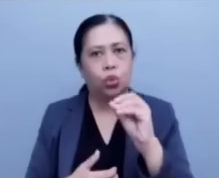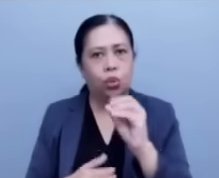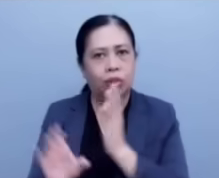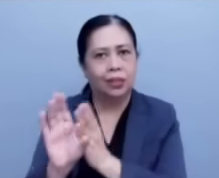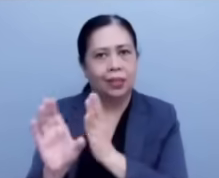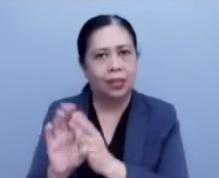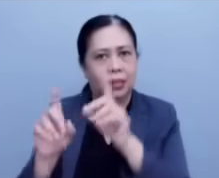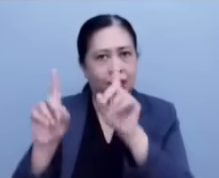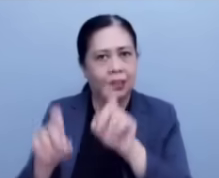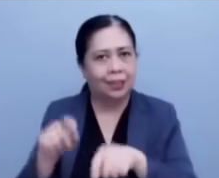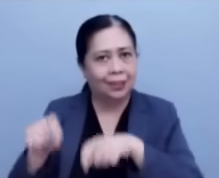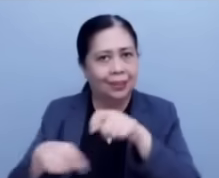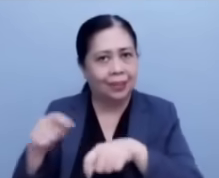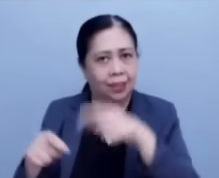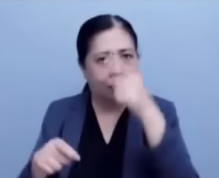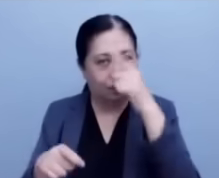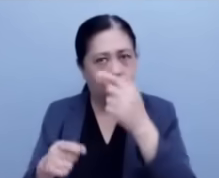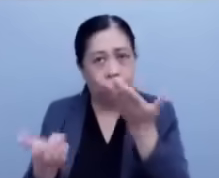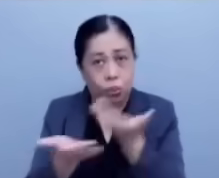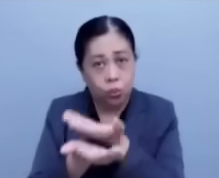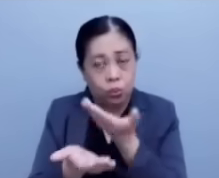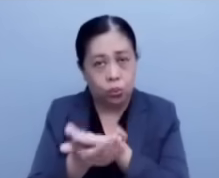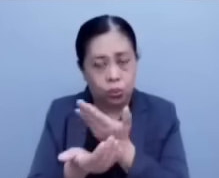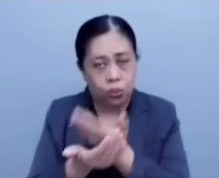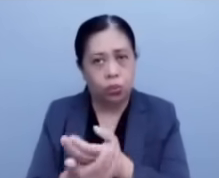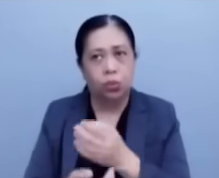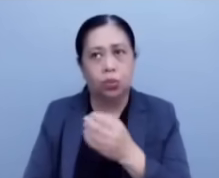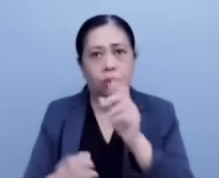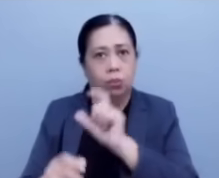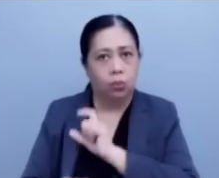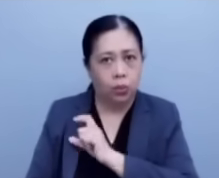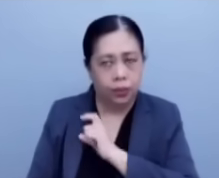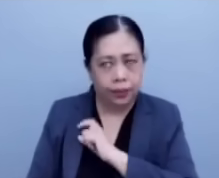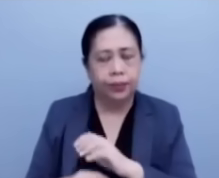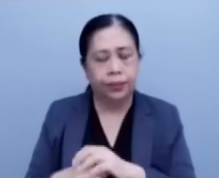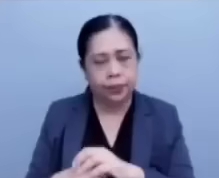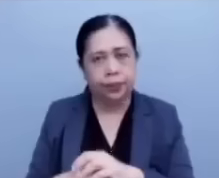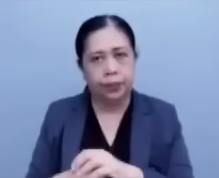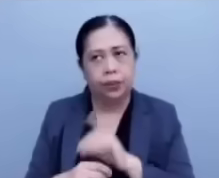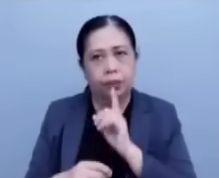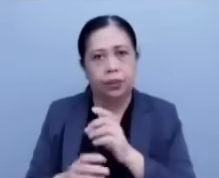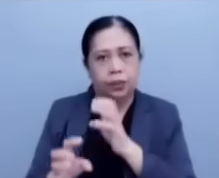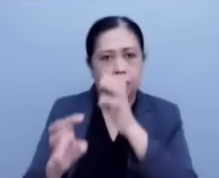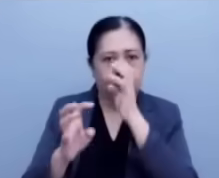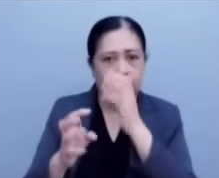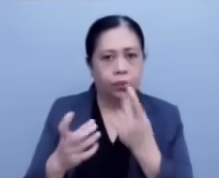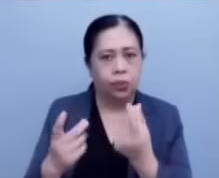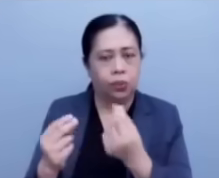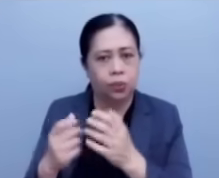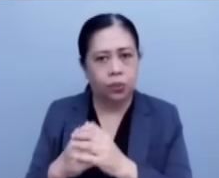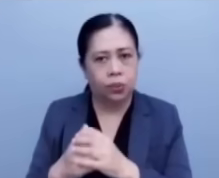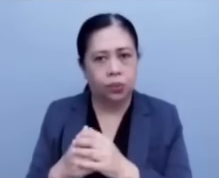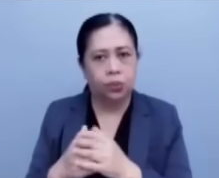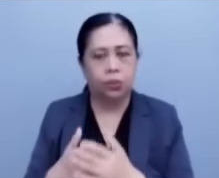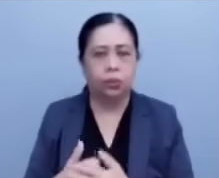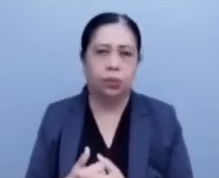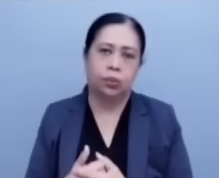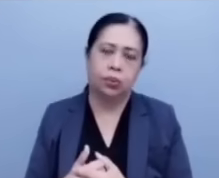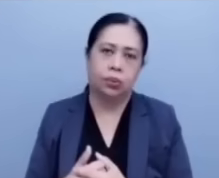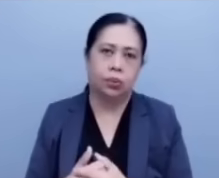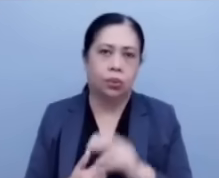examination para po sa mga papasok po sa PNP. At as it is po ay mahigpit po yung ginagawa po nating sa